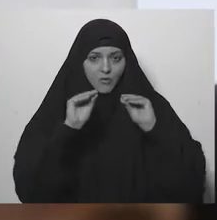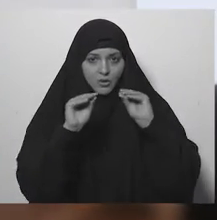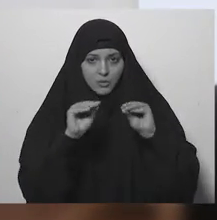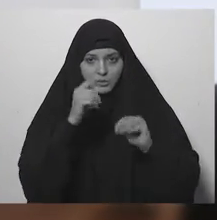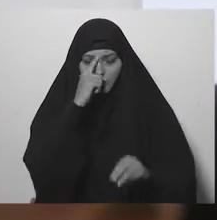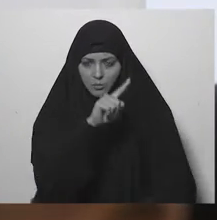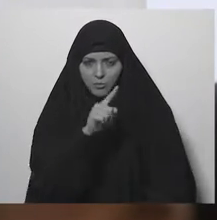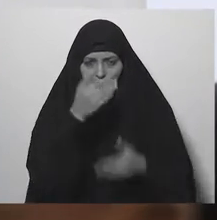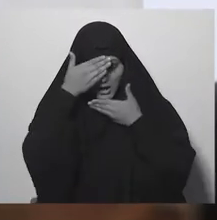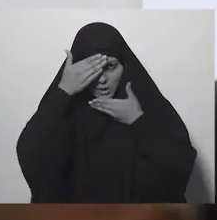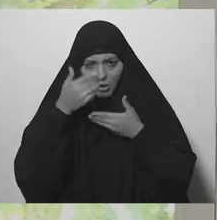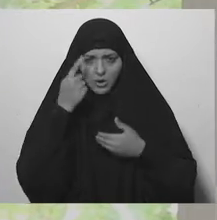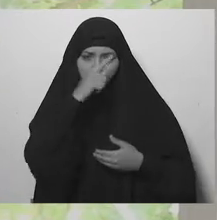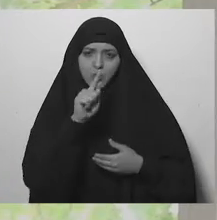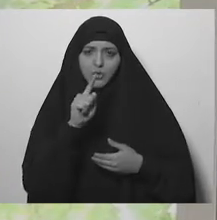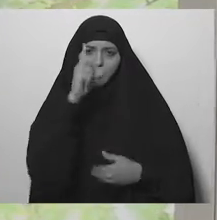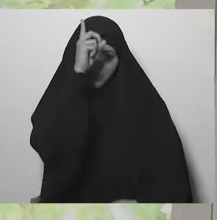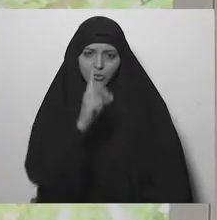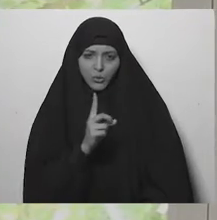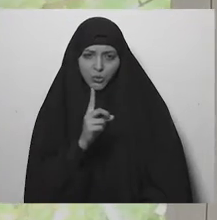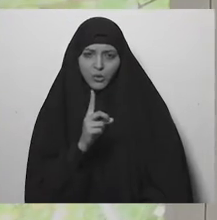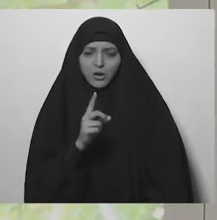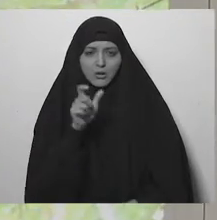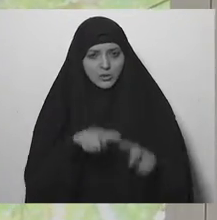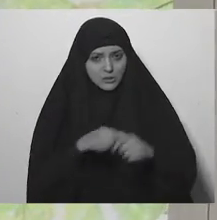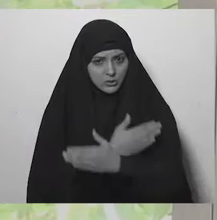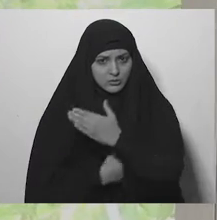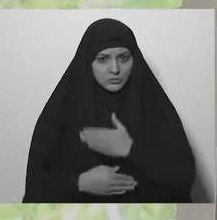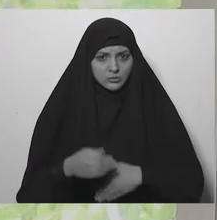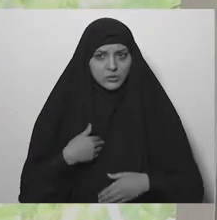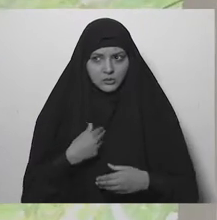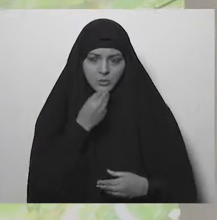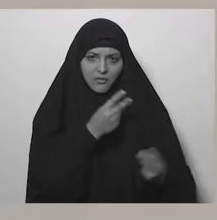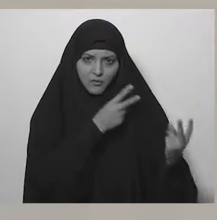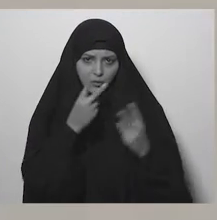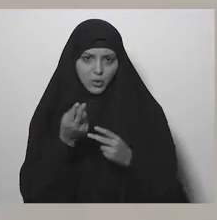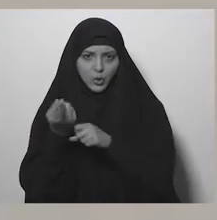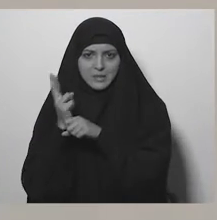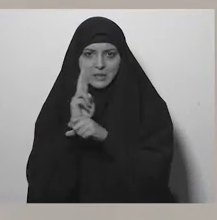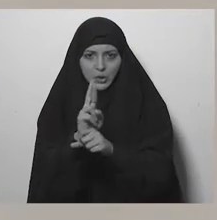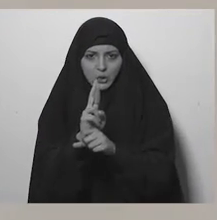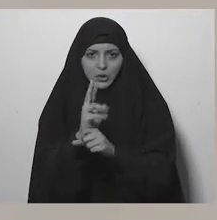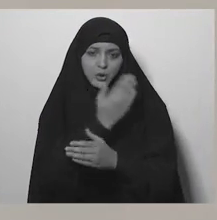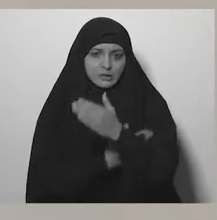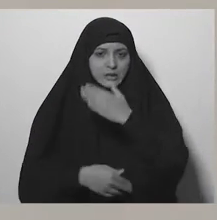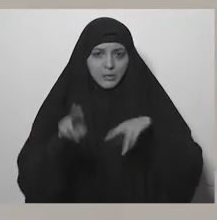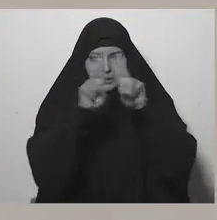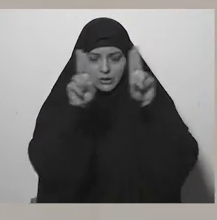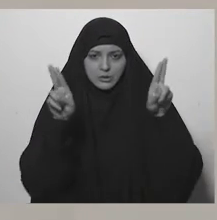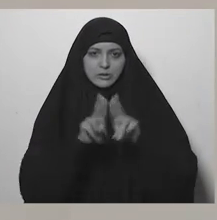scène autant d'avocats délicate du lycée il y as les yeux vers la